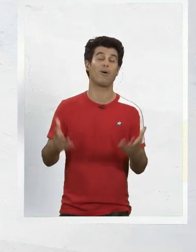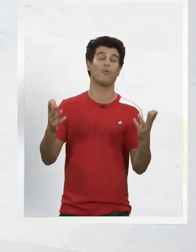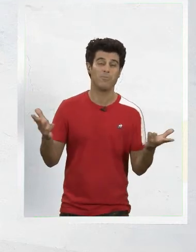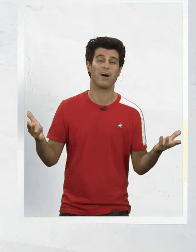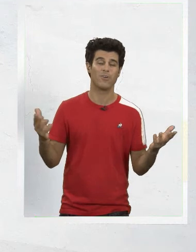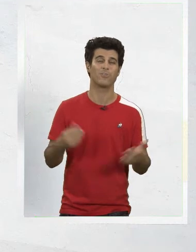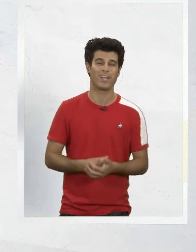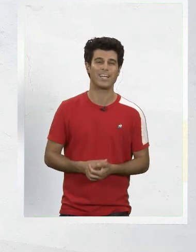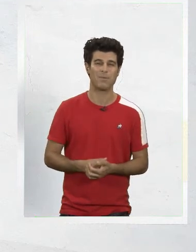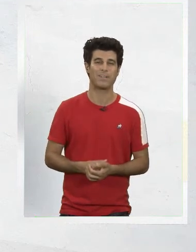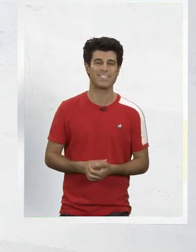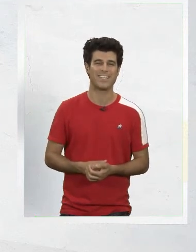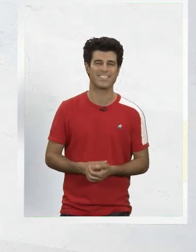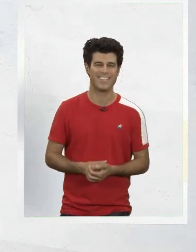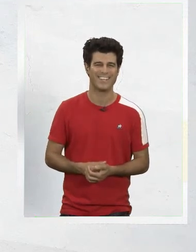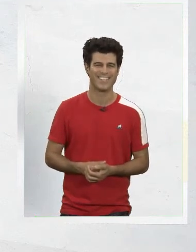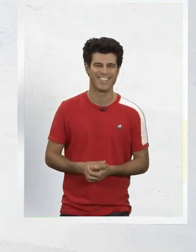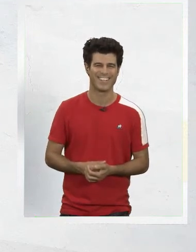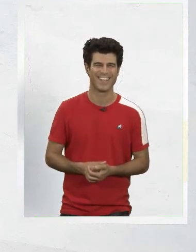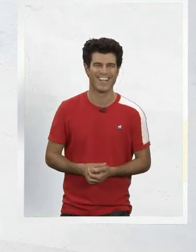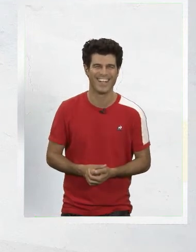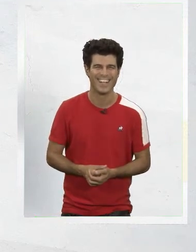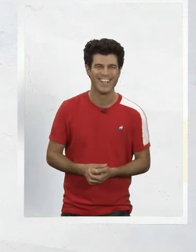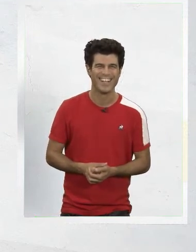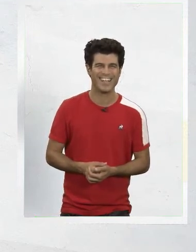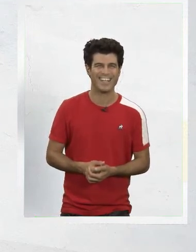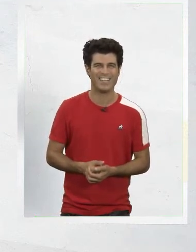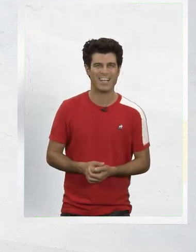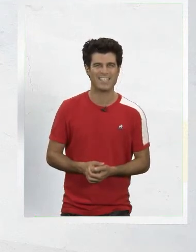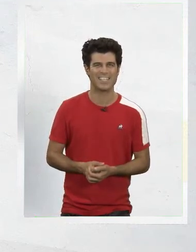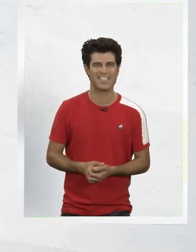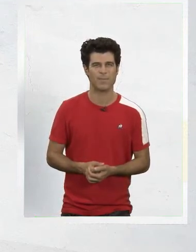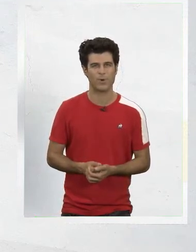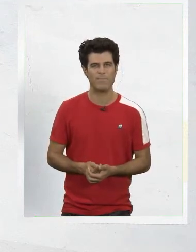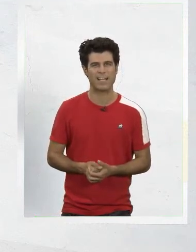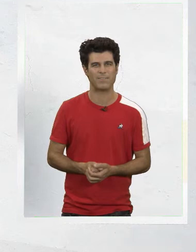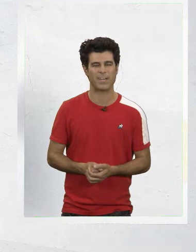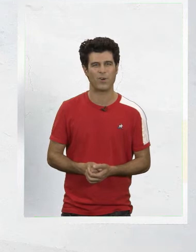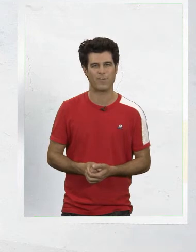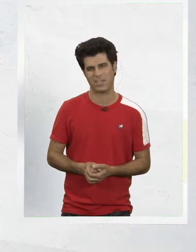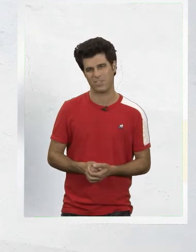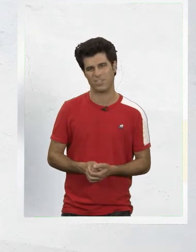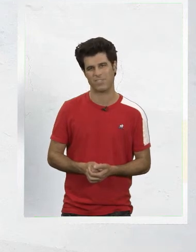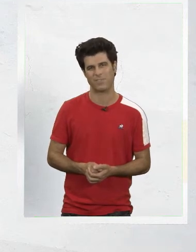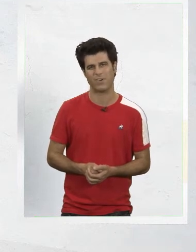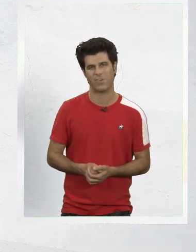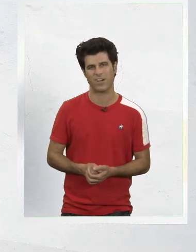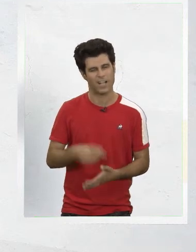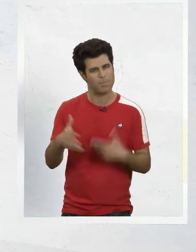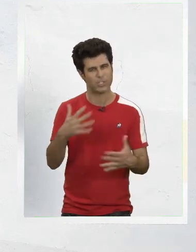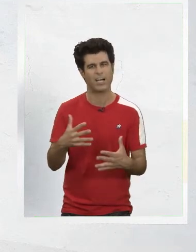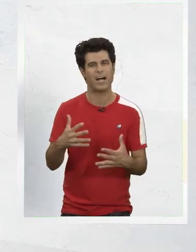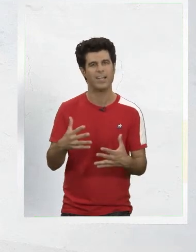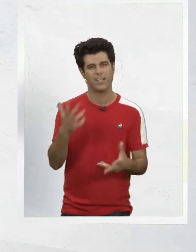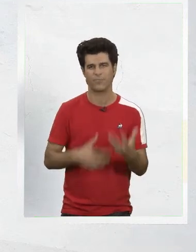מעיין. ברור, טוב. ברור, כל אחד מפיל את זה לשנייה. אבל ברוב מעיין. אז תספרו לי מה אתם הכי אוהבים לעשות עם סבתא רוחה.